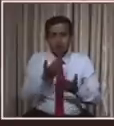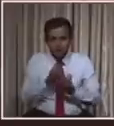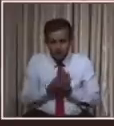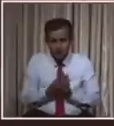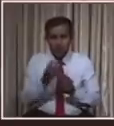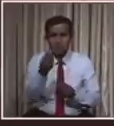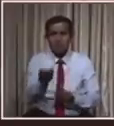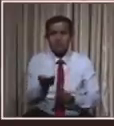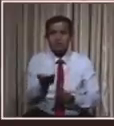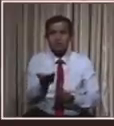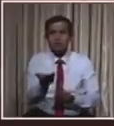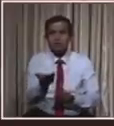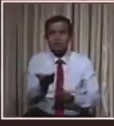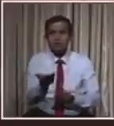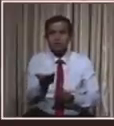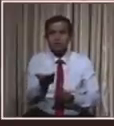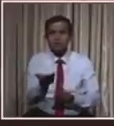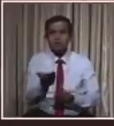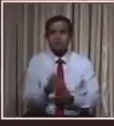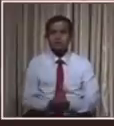ඉල්ලනවා